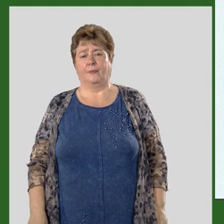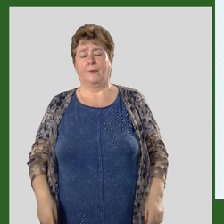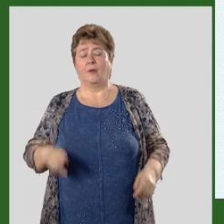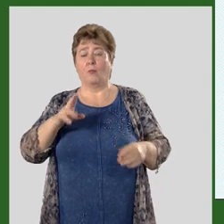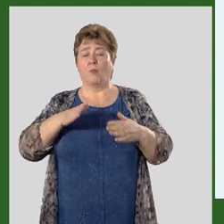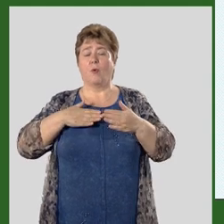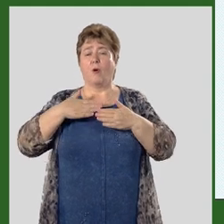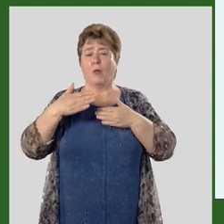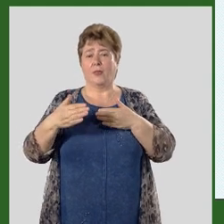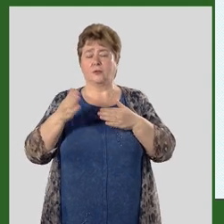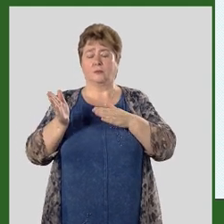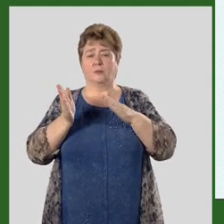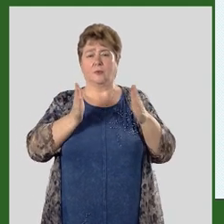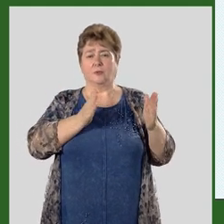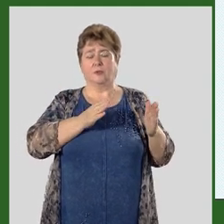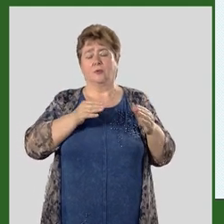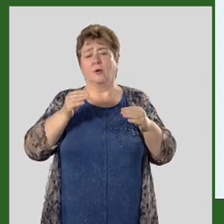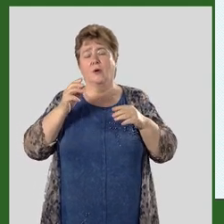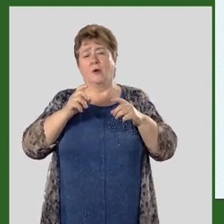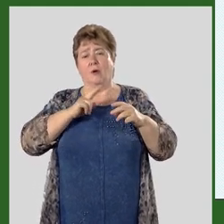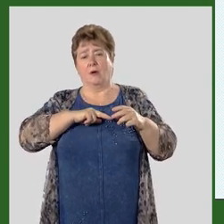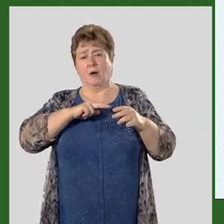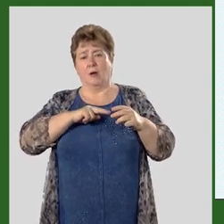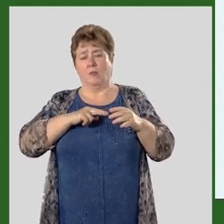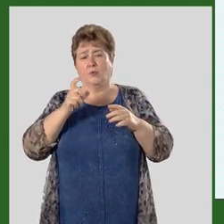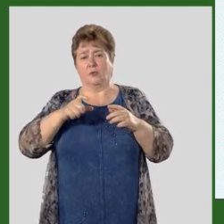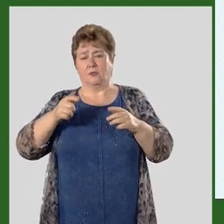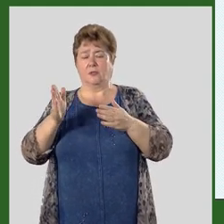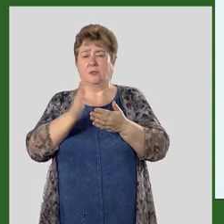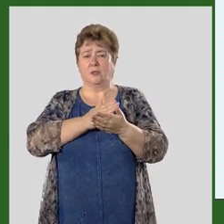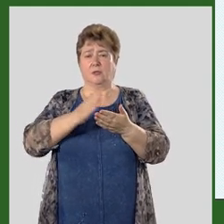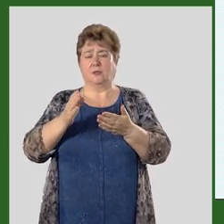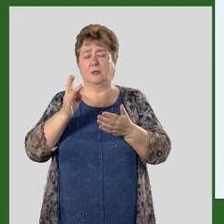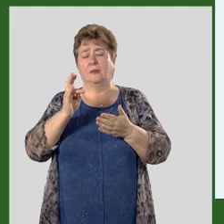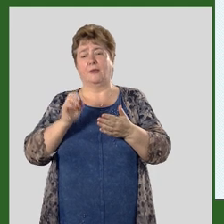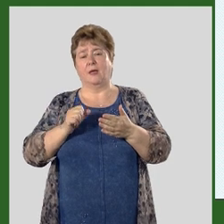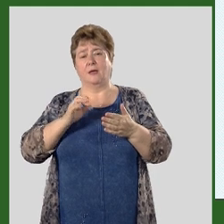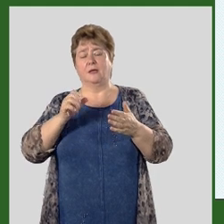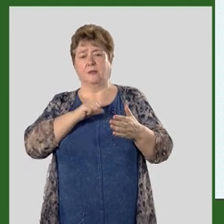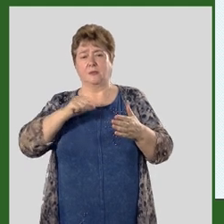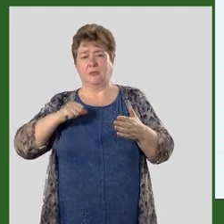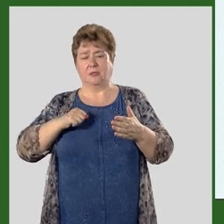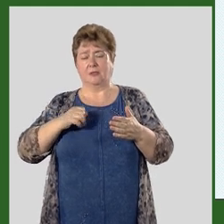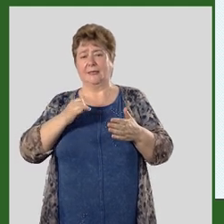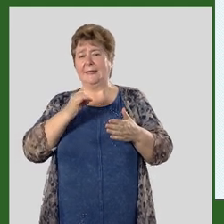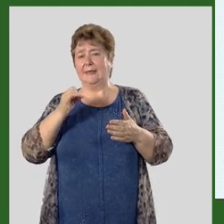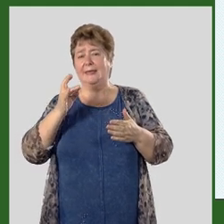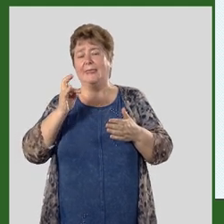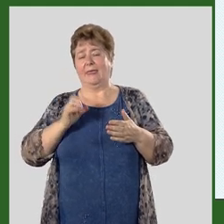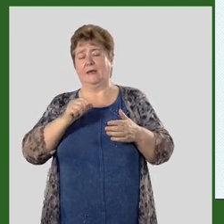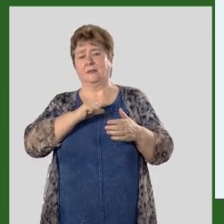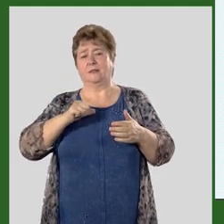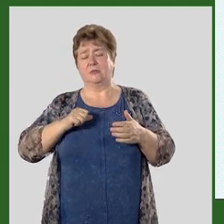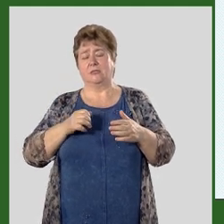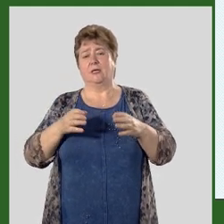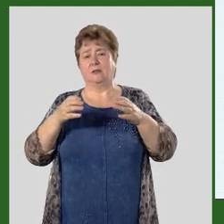По отношению к процессу производства население подразделяется на самостоятельную и